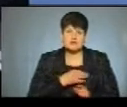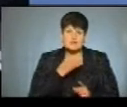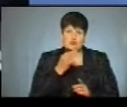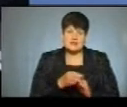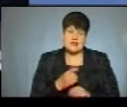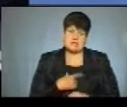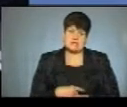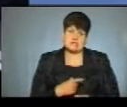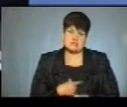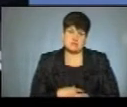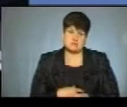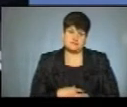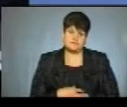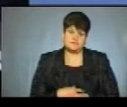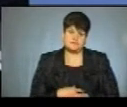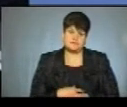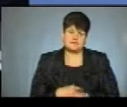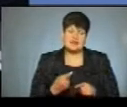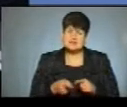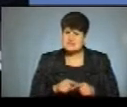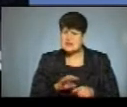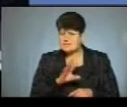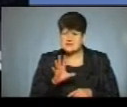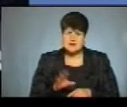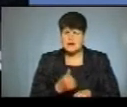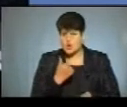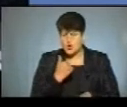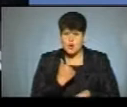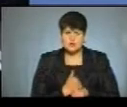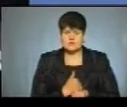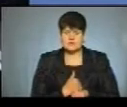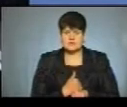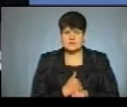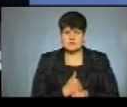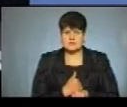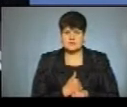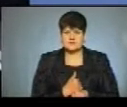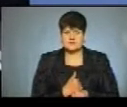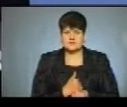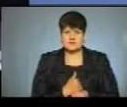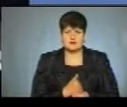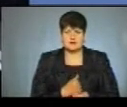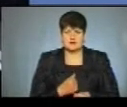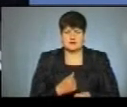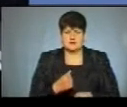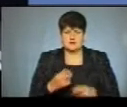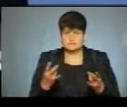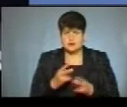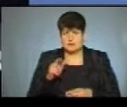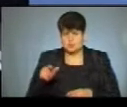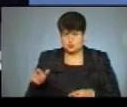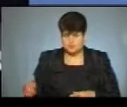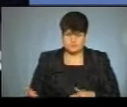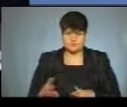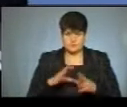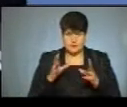відповідальність на себе. Це взагалі головний виклик для людства як такого. І якщо зараз ми подивимось